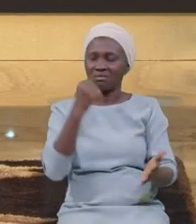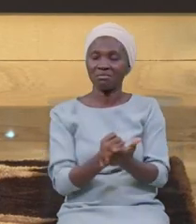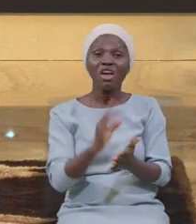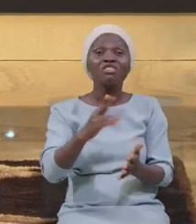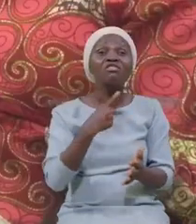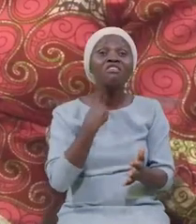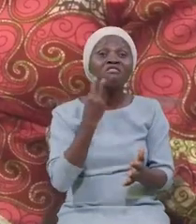Votre voix ne sera pas faible.